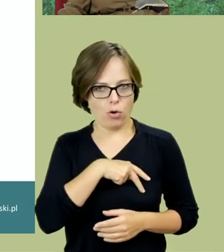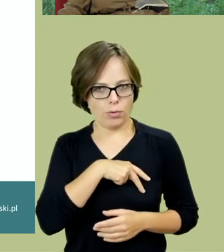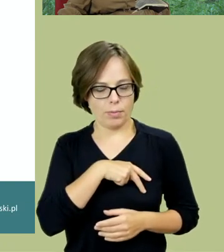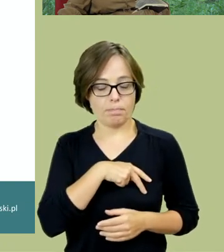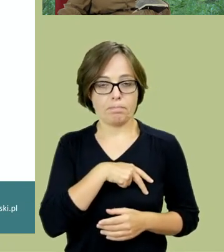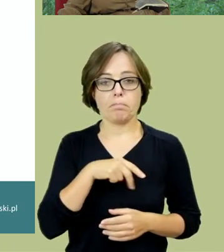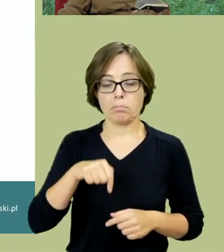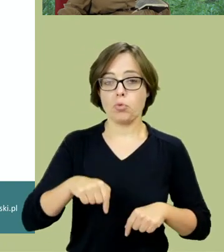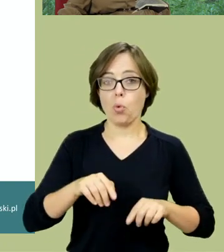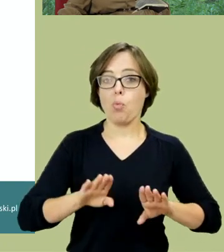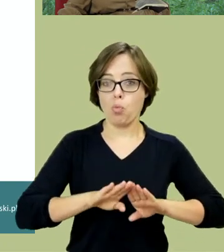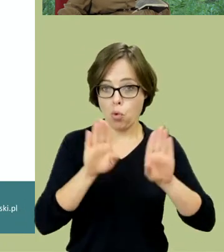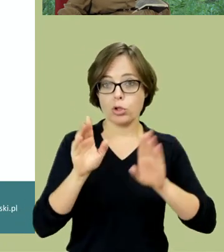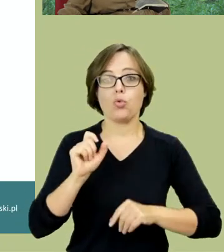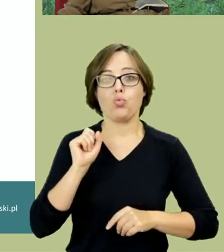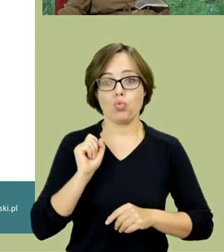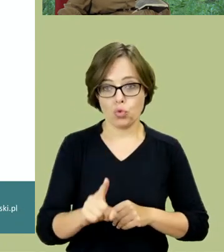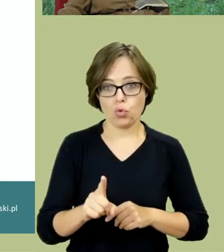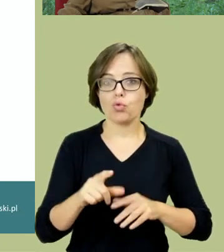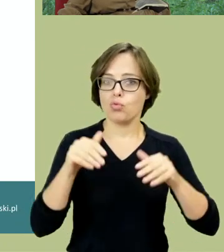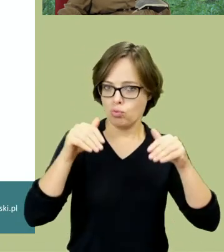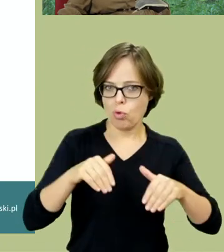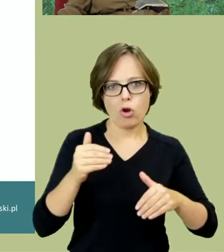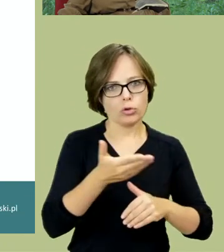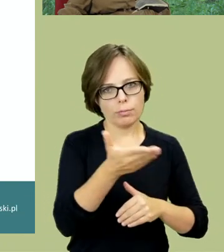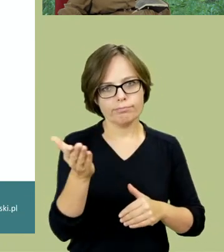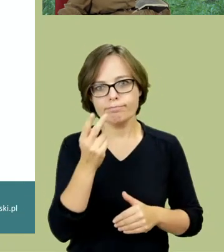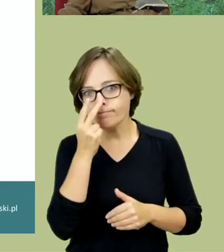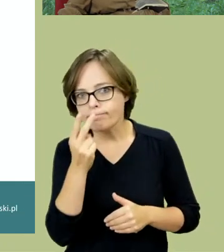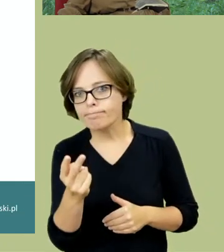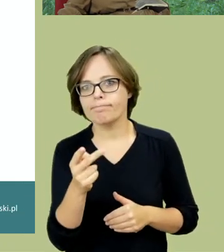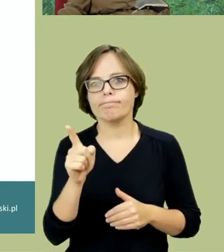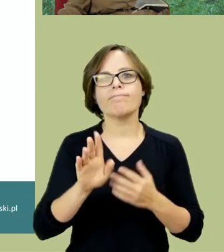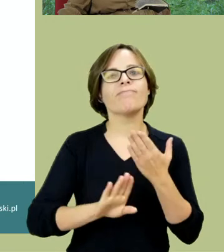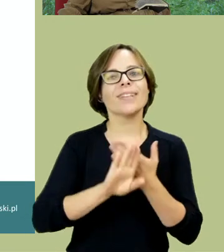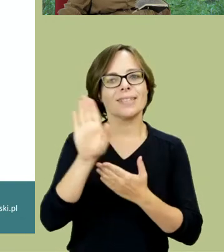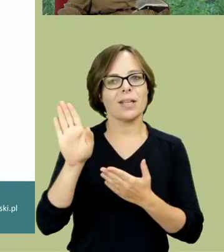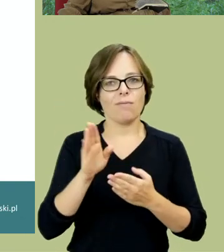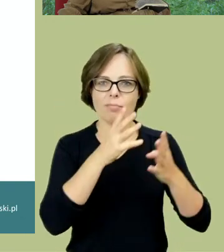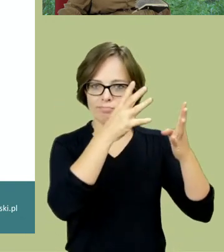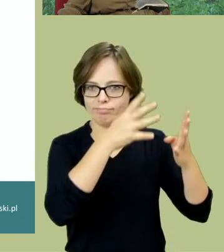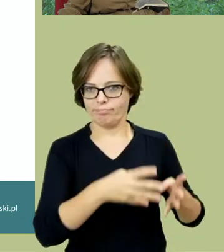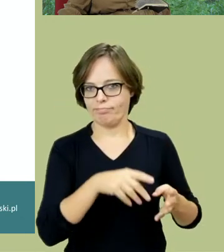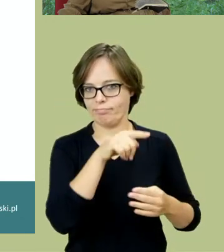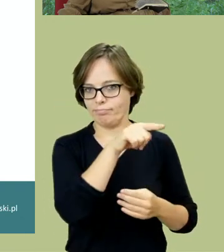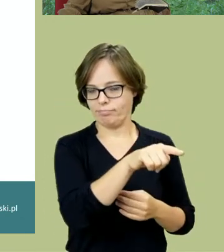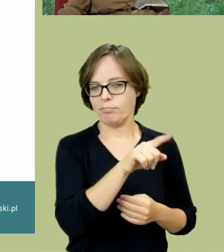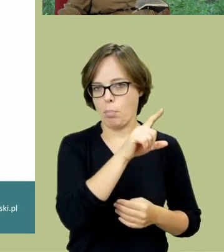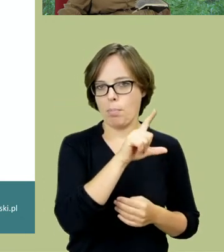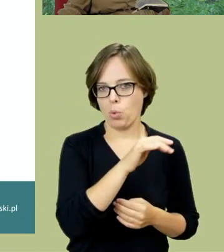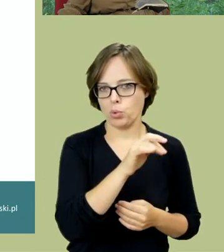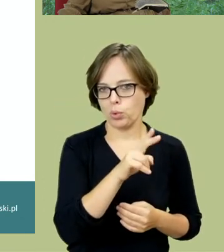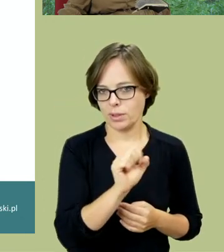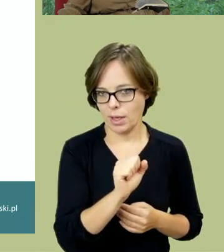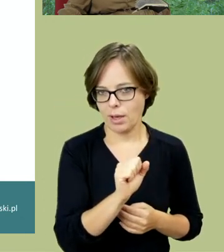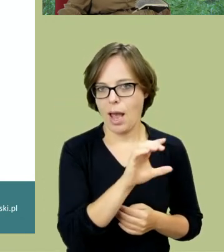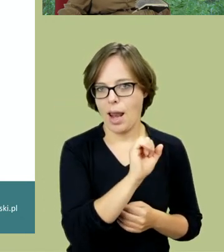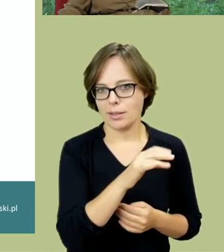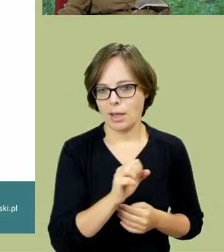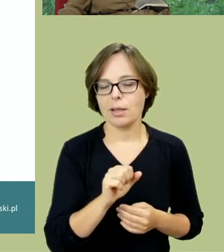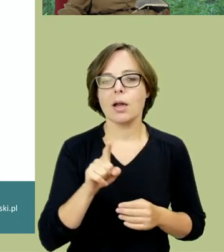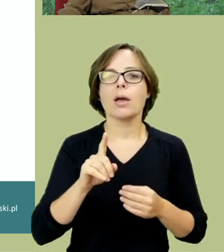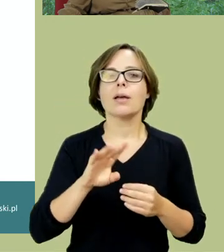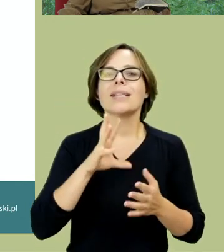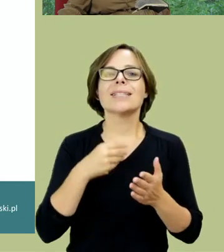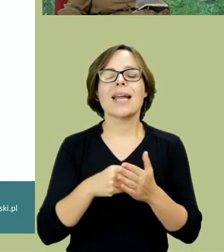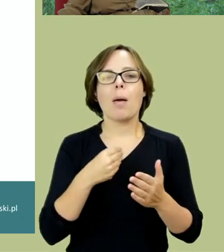naszym muzeum i które można zobaczyć na wystawie poświęconej Aleksandrze Piłsudskiej. To jest Srebrny Krzyż